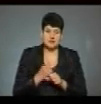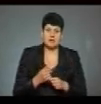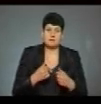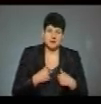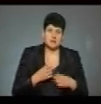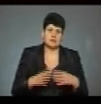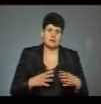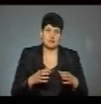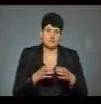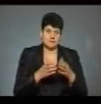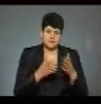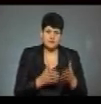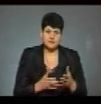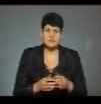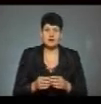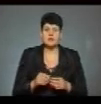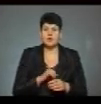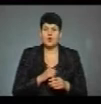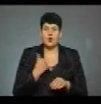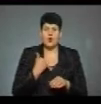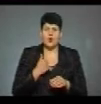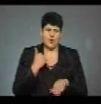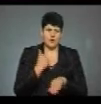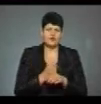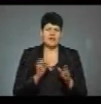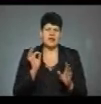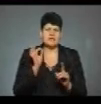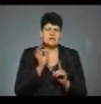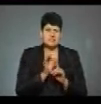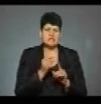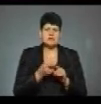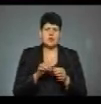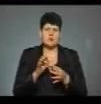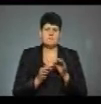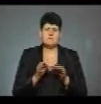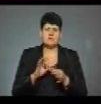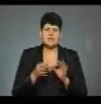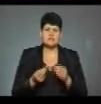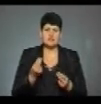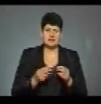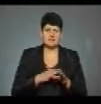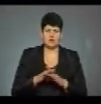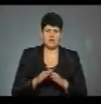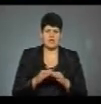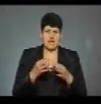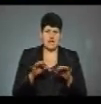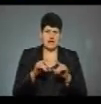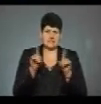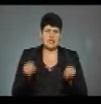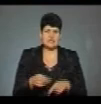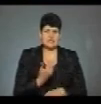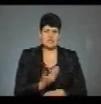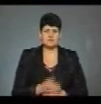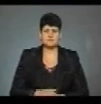тренерському складі. Те, що наша головна ціль – це дорослі олімпійські ігри та виконання ліцензії на них. Тарас